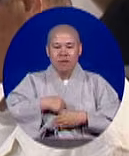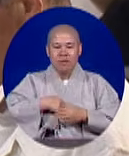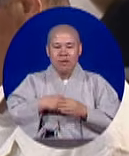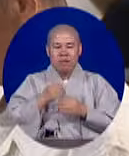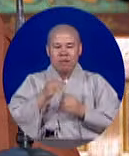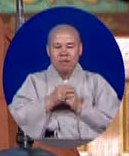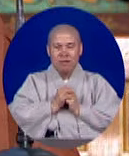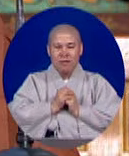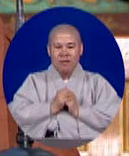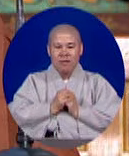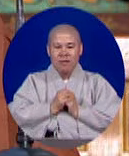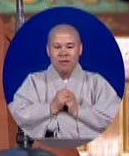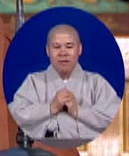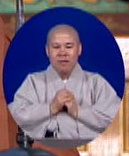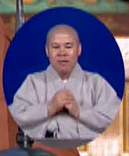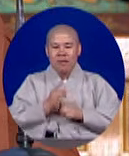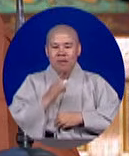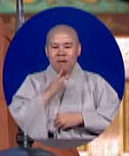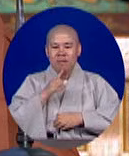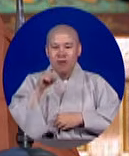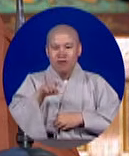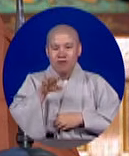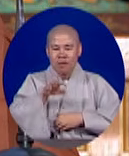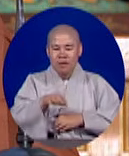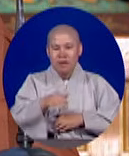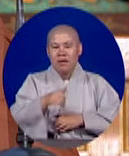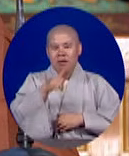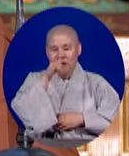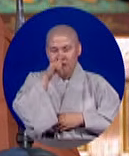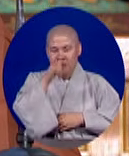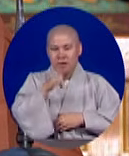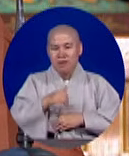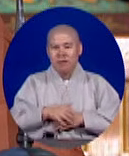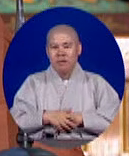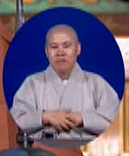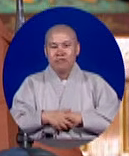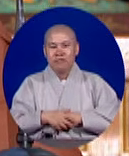대고 다만 여기에 있나니라.